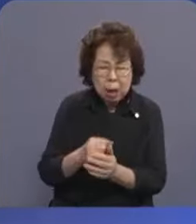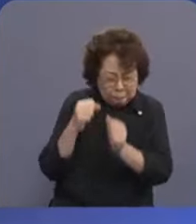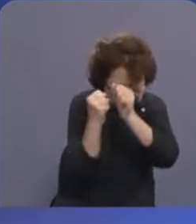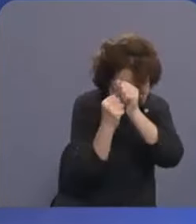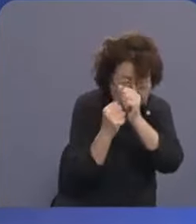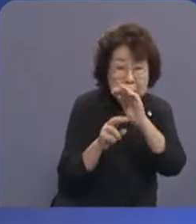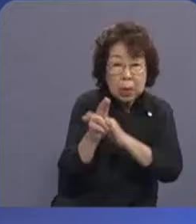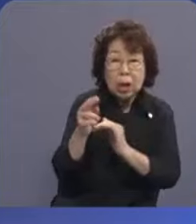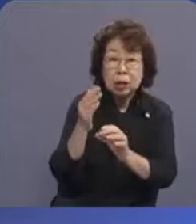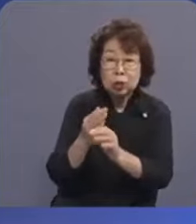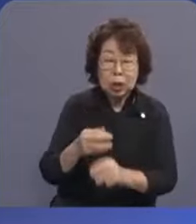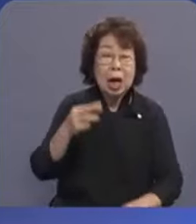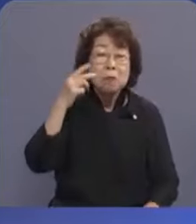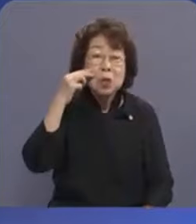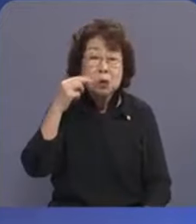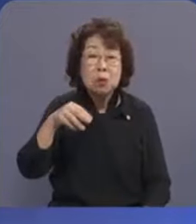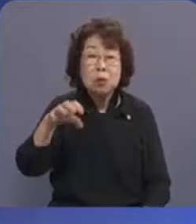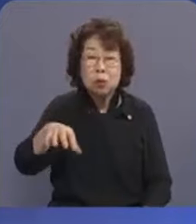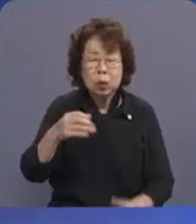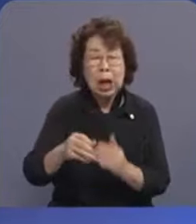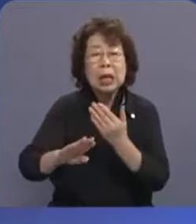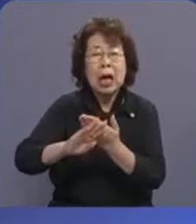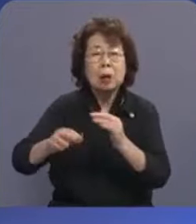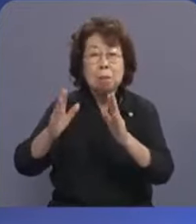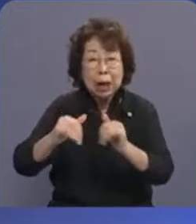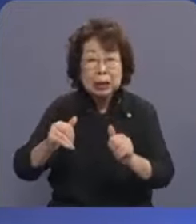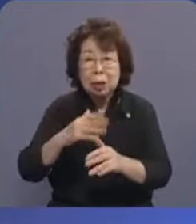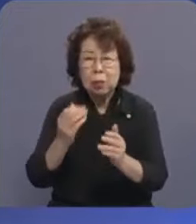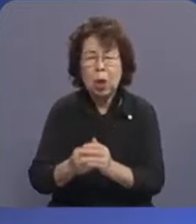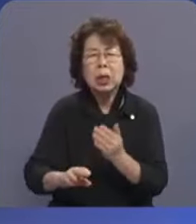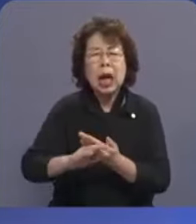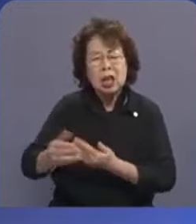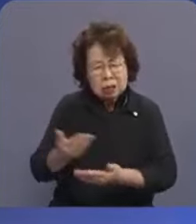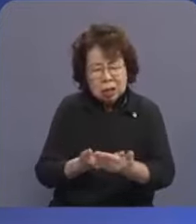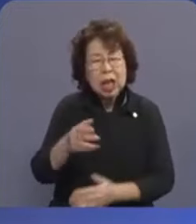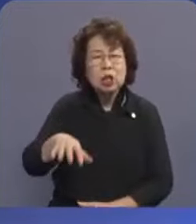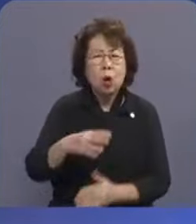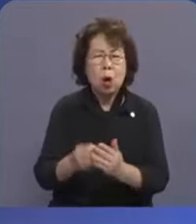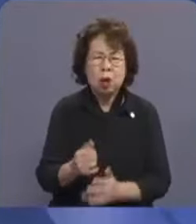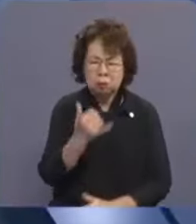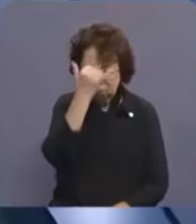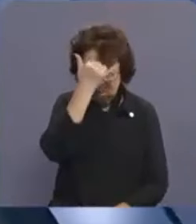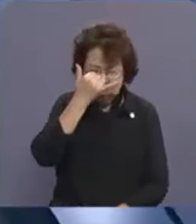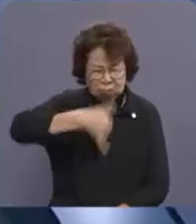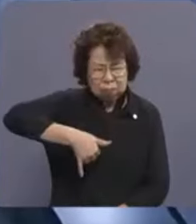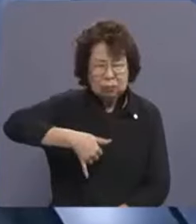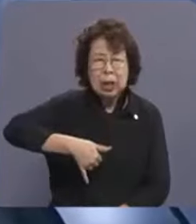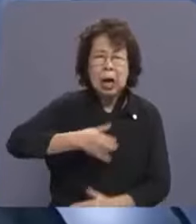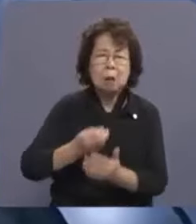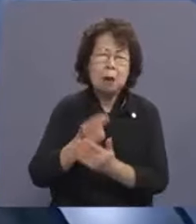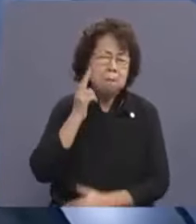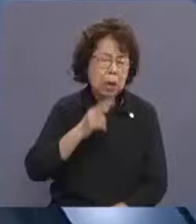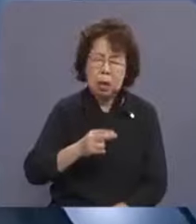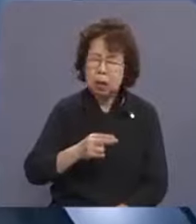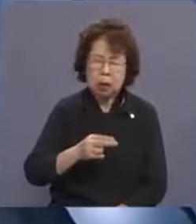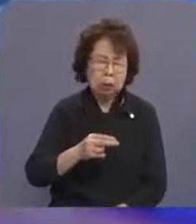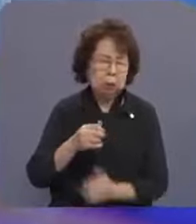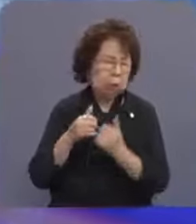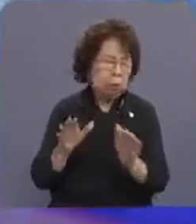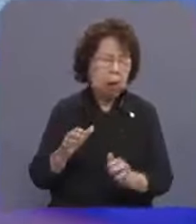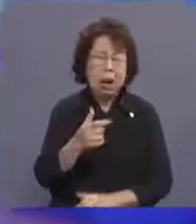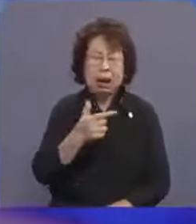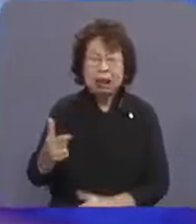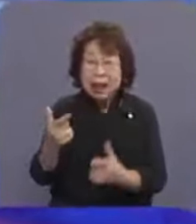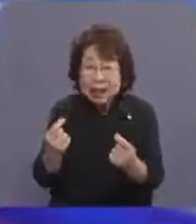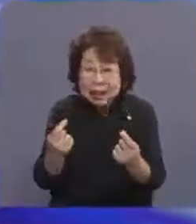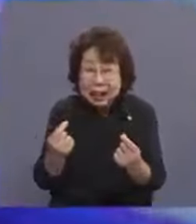있죠 또 미국의 ftx 파산에서 보듯 일부 거래소의 부도덕함을 가상 자산 시장의 신뢰에 큰 타격을